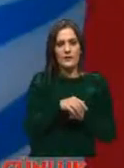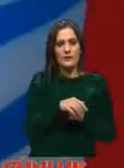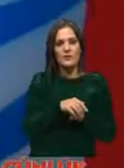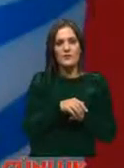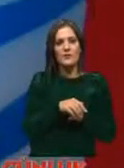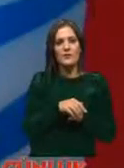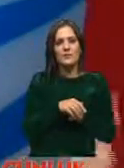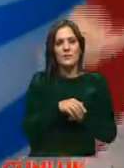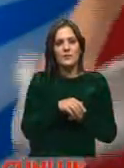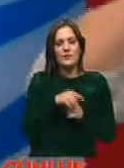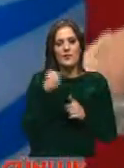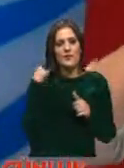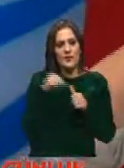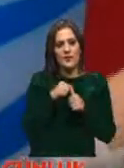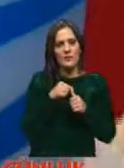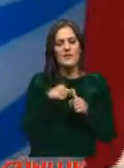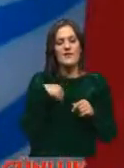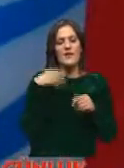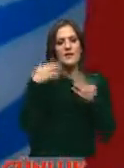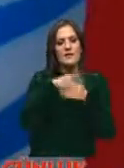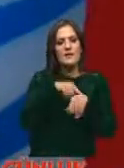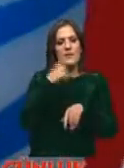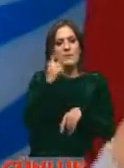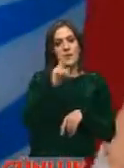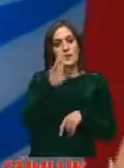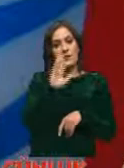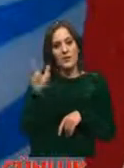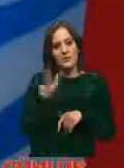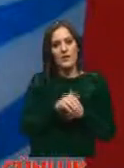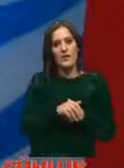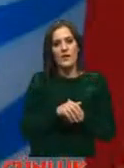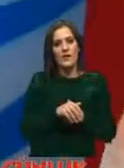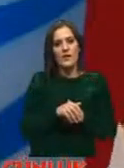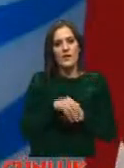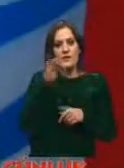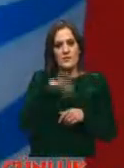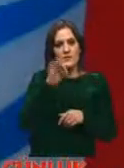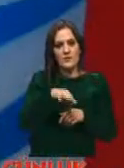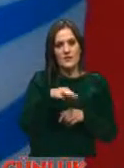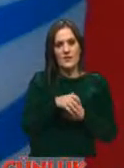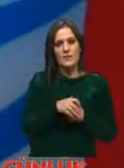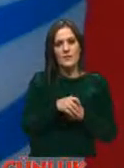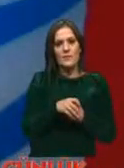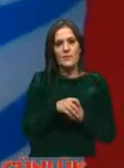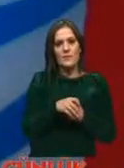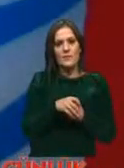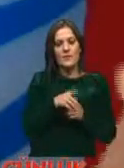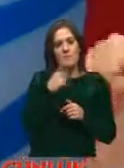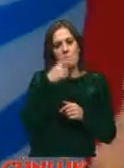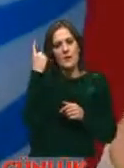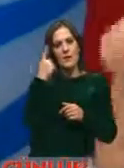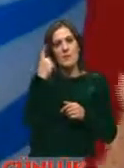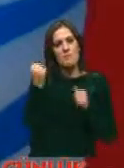sakın unutmayın. Tekrarımız gece saat 1'i 20 geçe. Şimdi